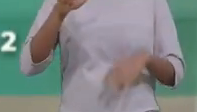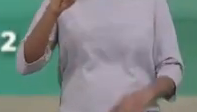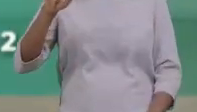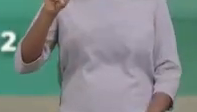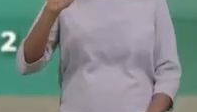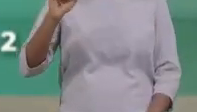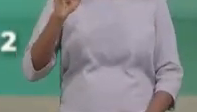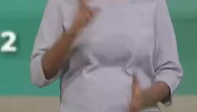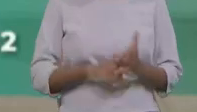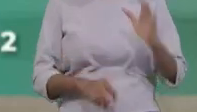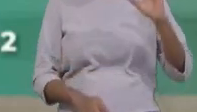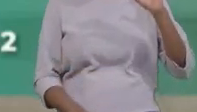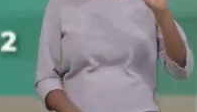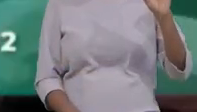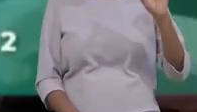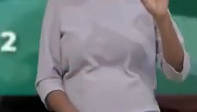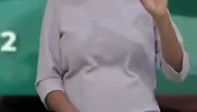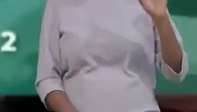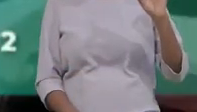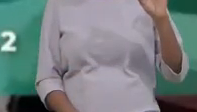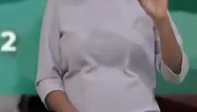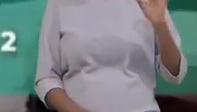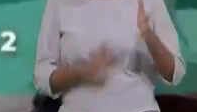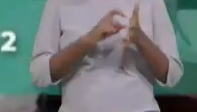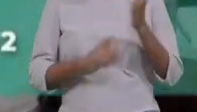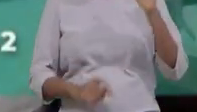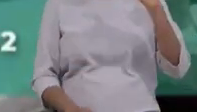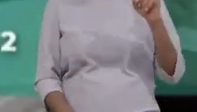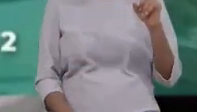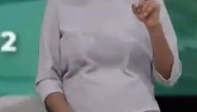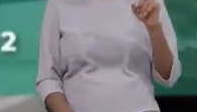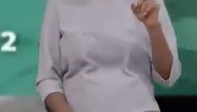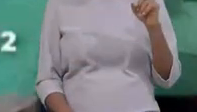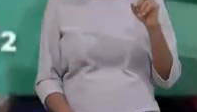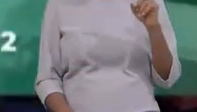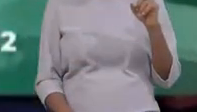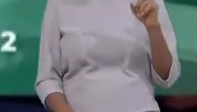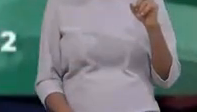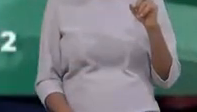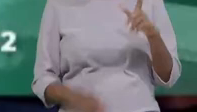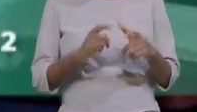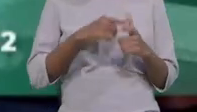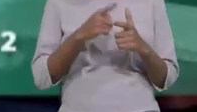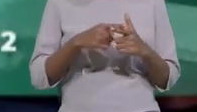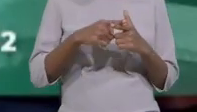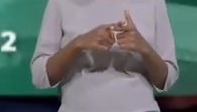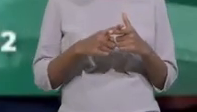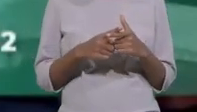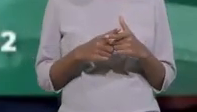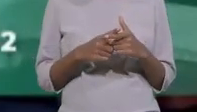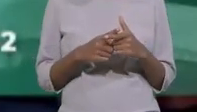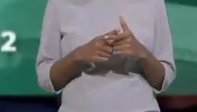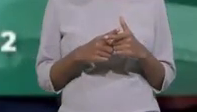En Luc, Luc 9, verset 1. Luc 9, verset 1.